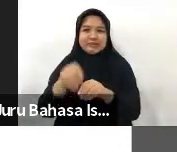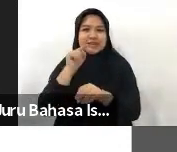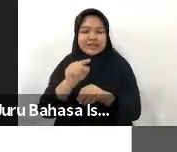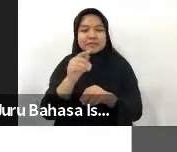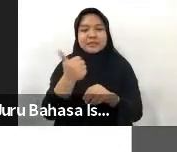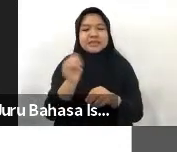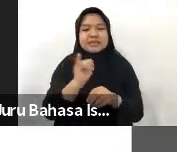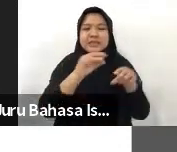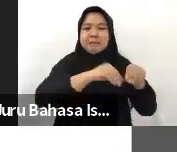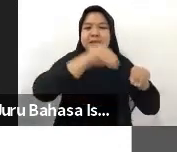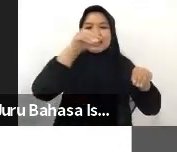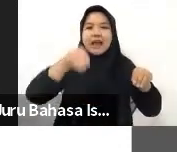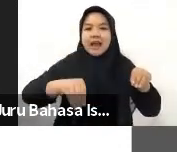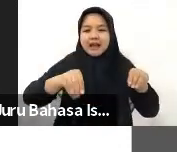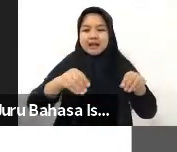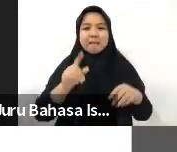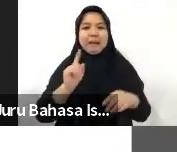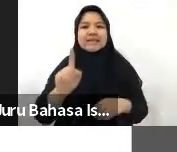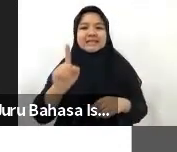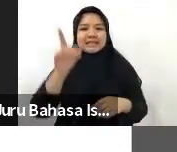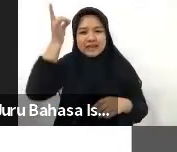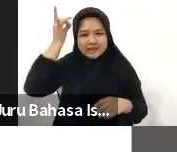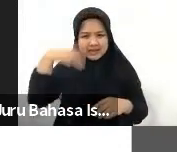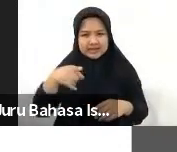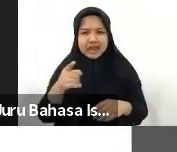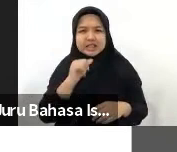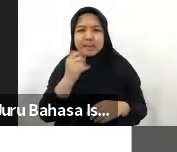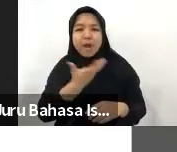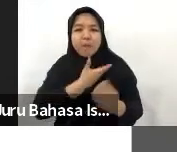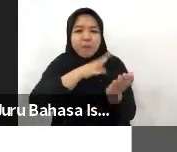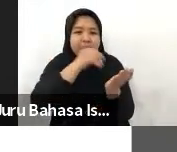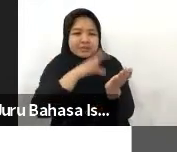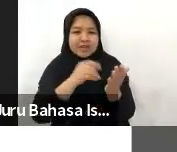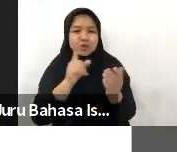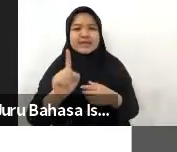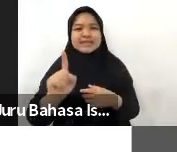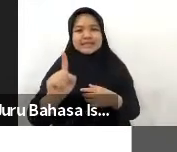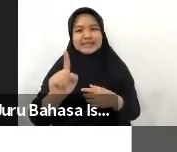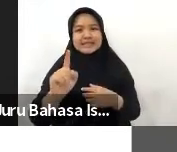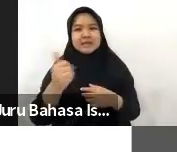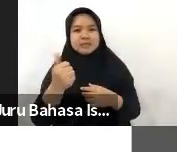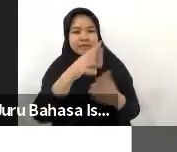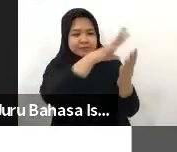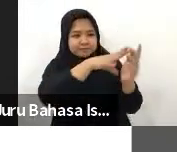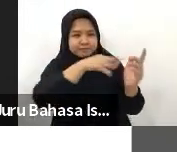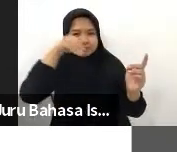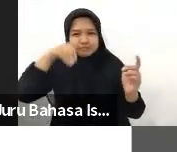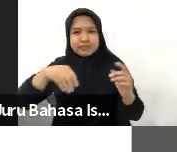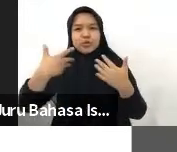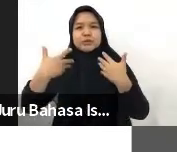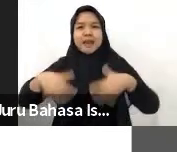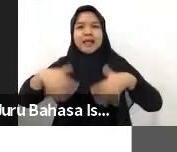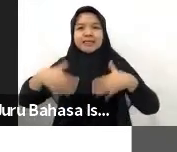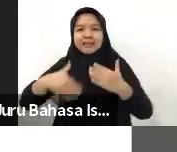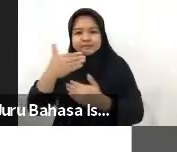dipindahkan secara mandiri oleh desa yang akan belajar itu, kemudian dia akan praktekkan. Jadi ini proses pembelajaran